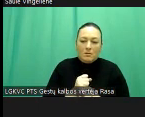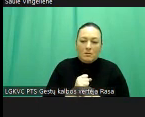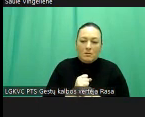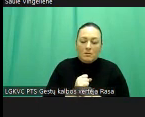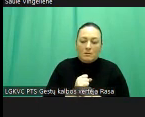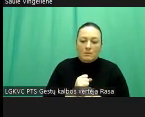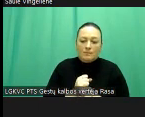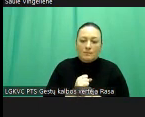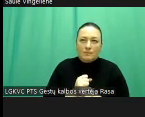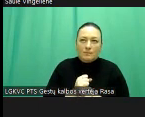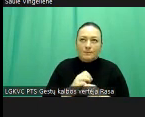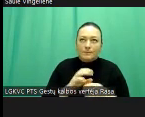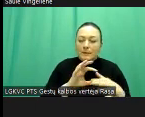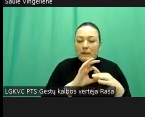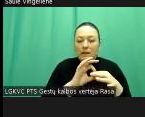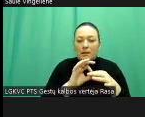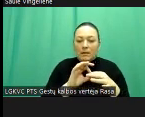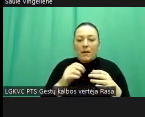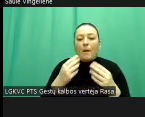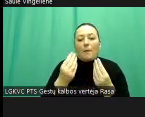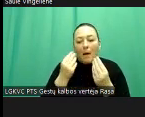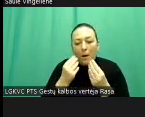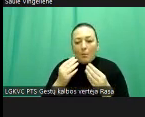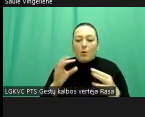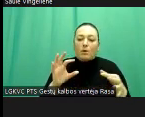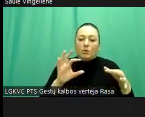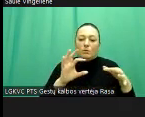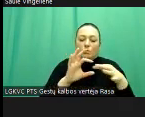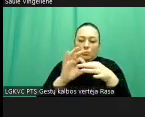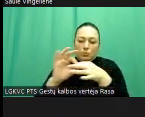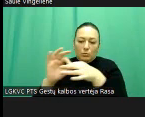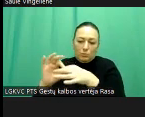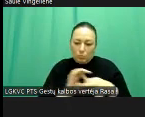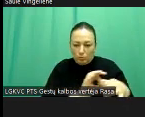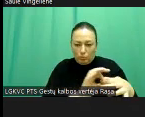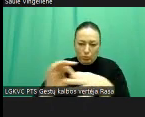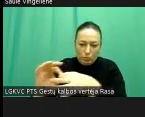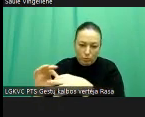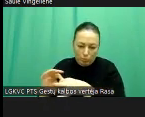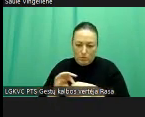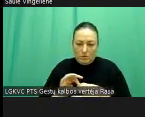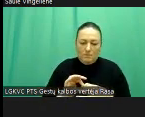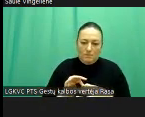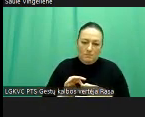sakant, dalykus, disciplinas, apjungia, susieja.